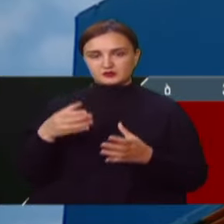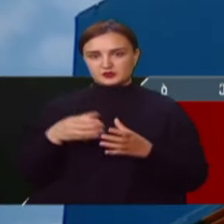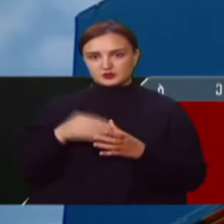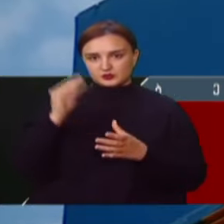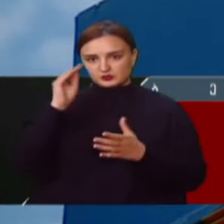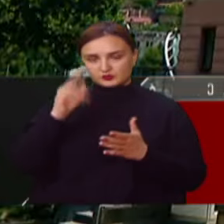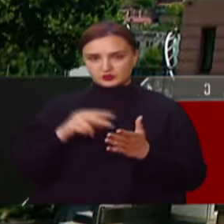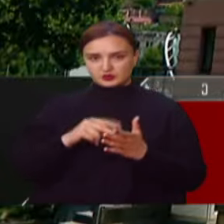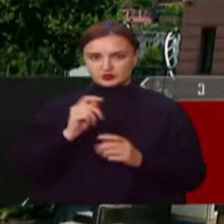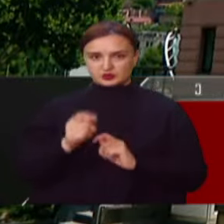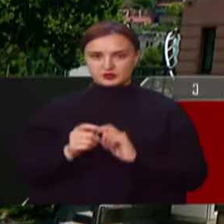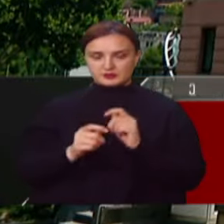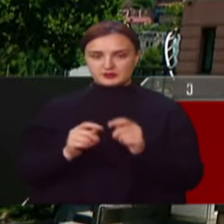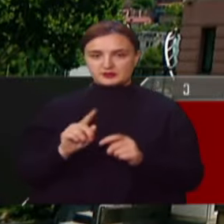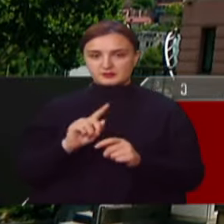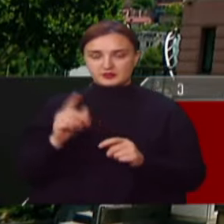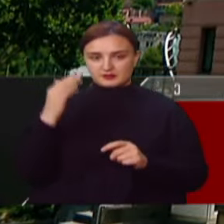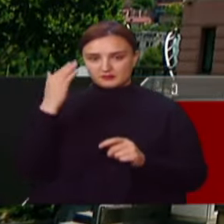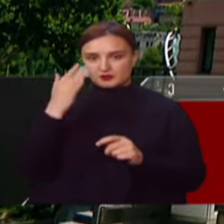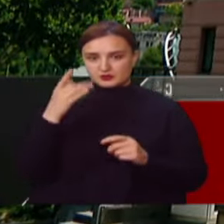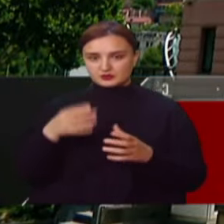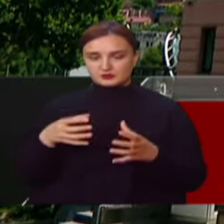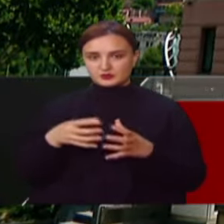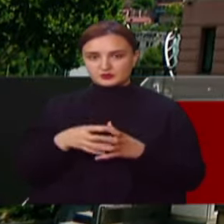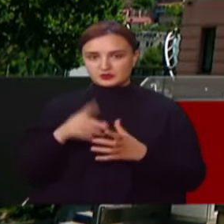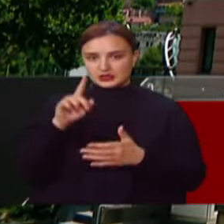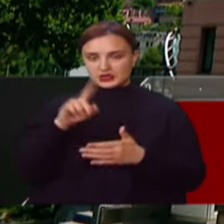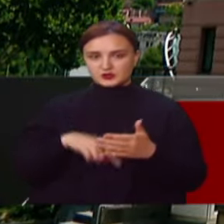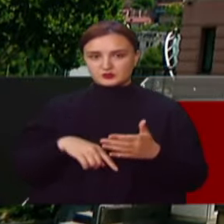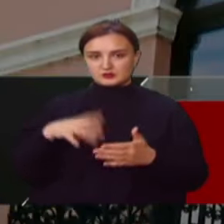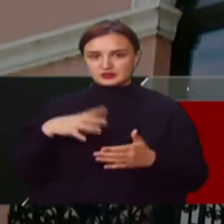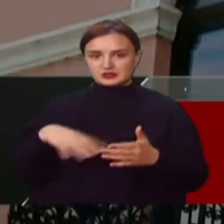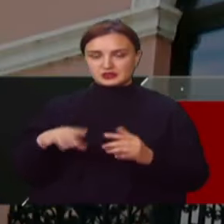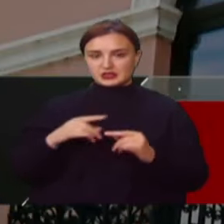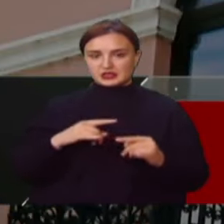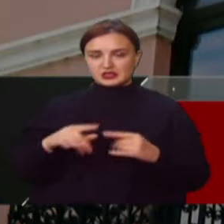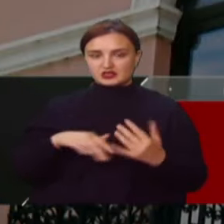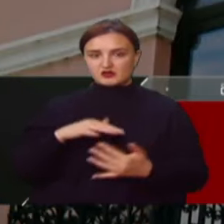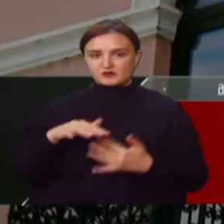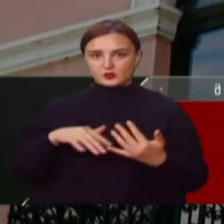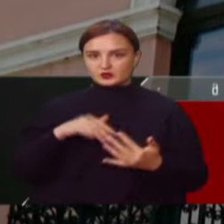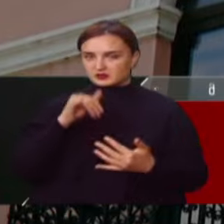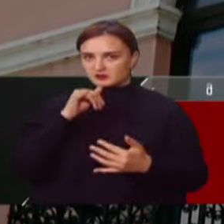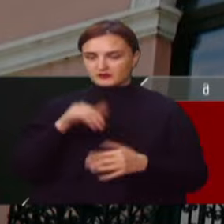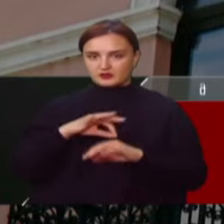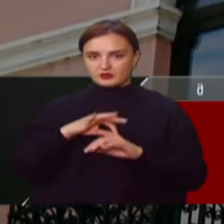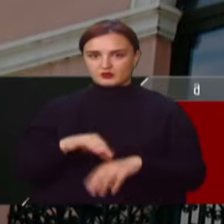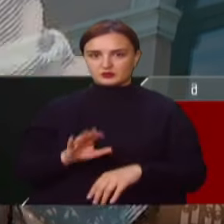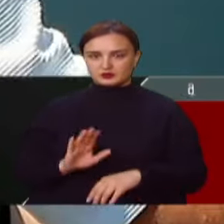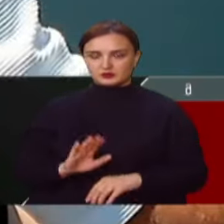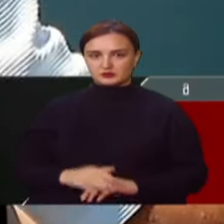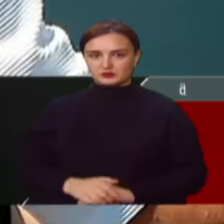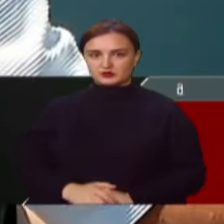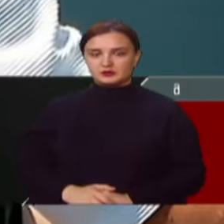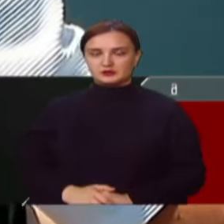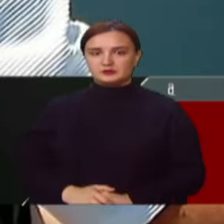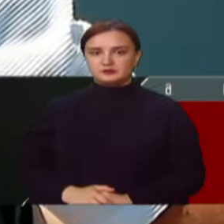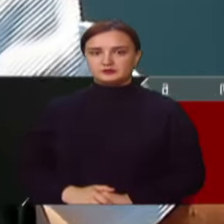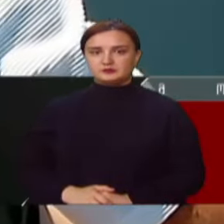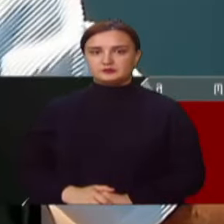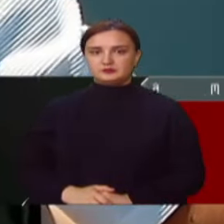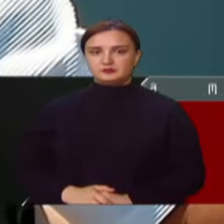მათ რიტორიკაზე. თუმცა მართველი გუნდი ირწმუნება, რომ საქართველოში რევოლუციური სცენარი ვერ განხორციელდება.